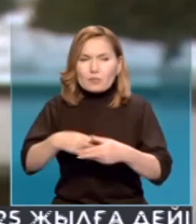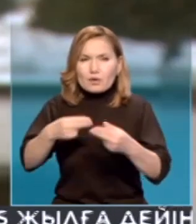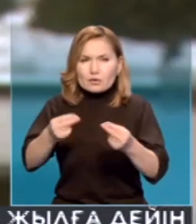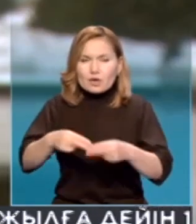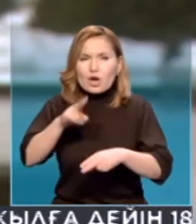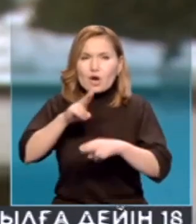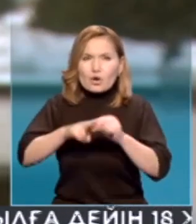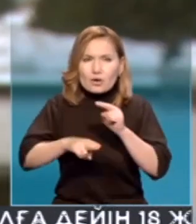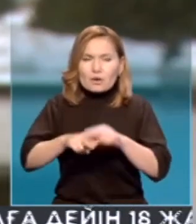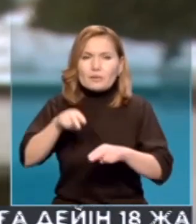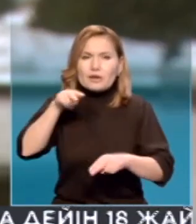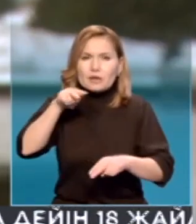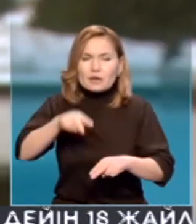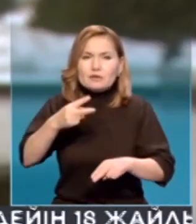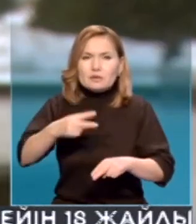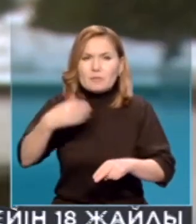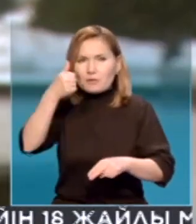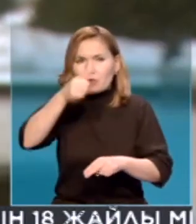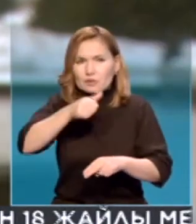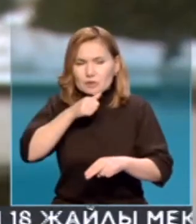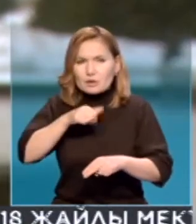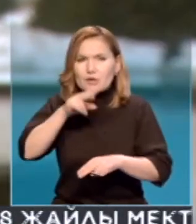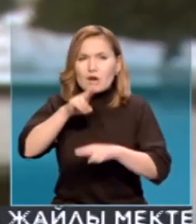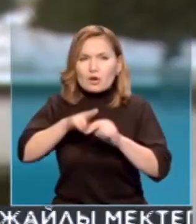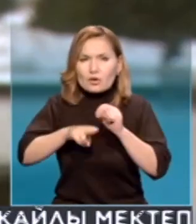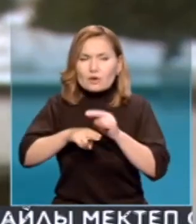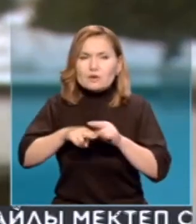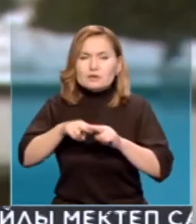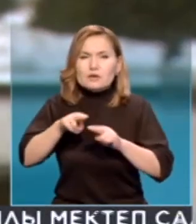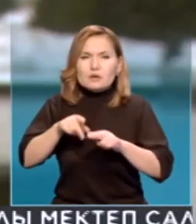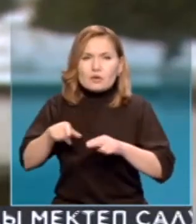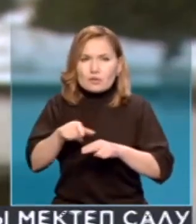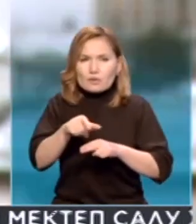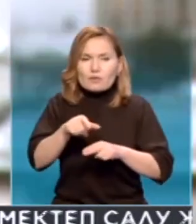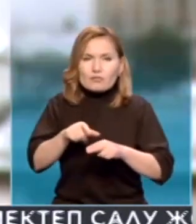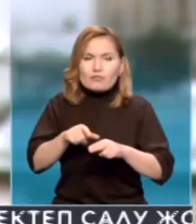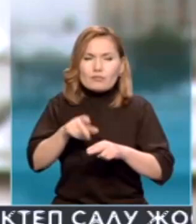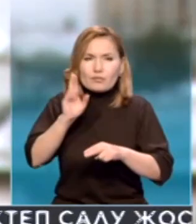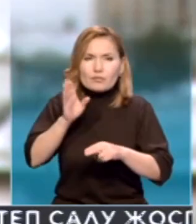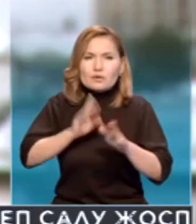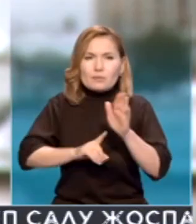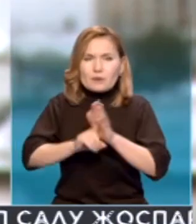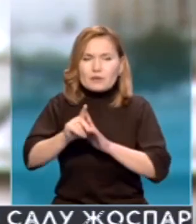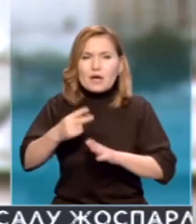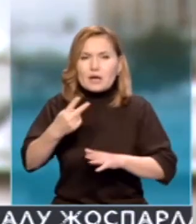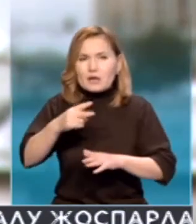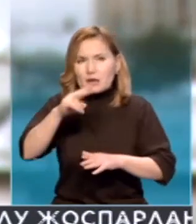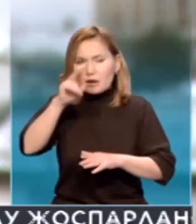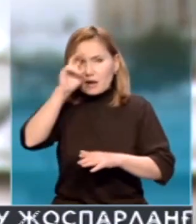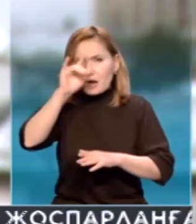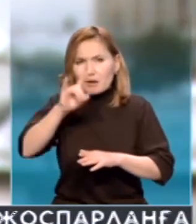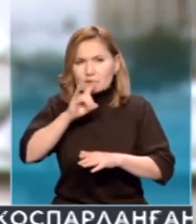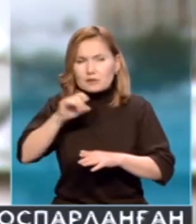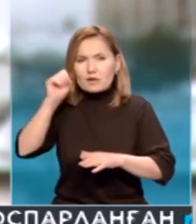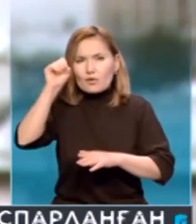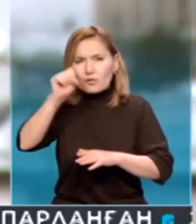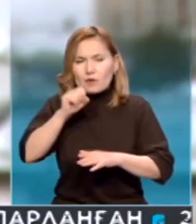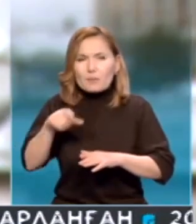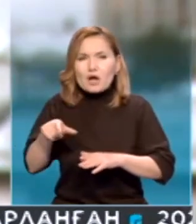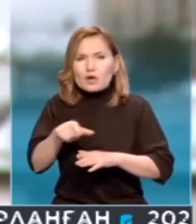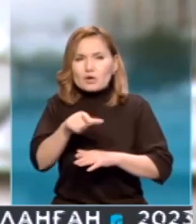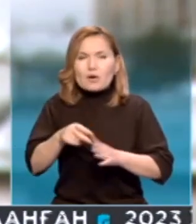құрылысы 2025 жылдың аяғына дейін жоспарлап отырмыз. Екі мемлекеттің транзиттік әлеуетін